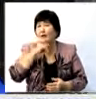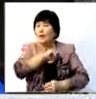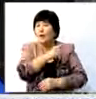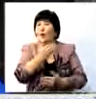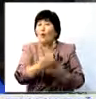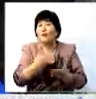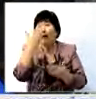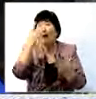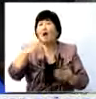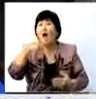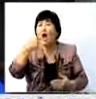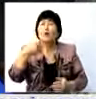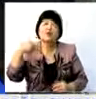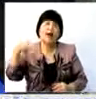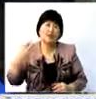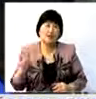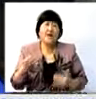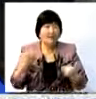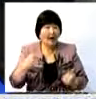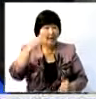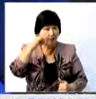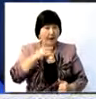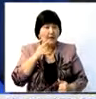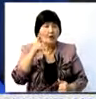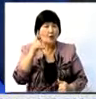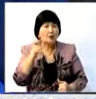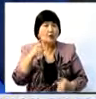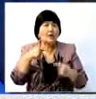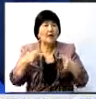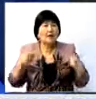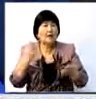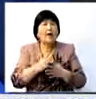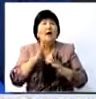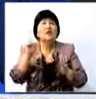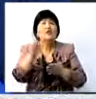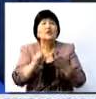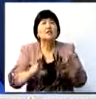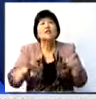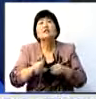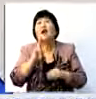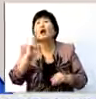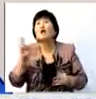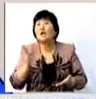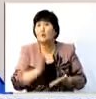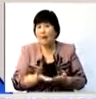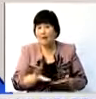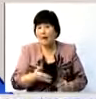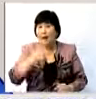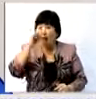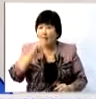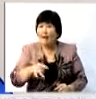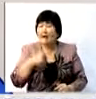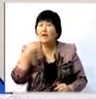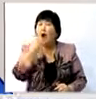дәлел халық ауыз әдебиеті. Дәл қазақтай. 100 томнан қайыр байтар жырдастан қаймағы кімде бар? Қазақтың